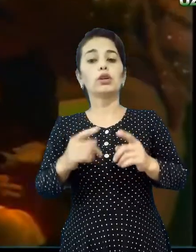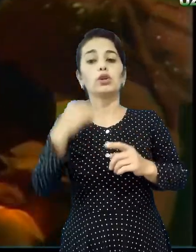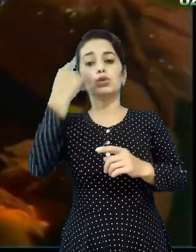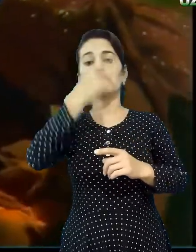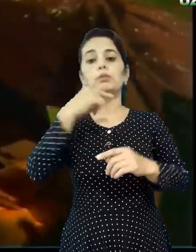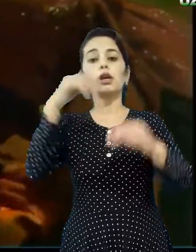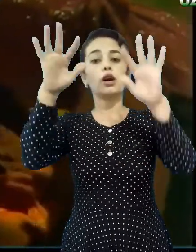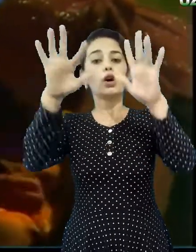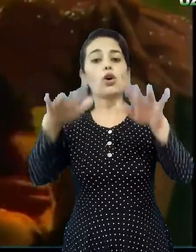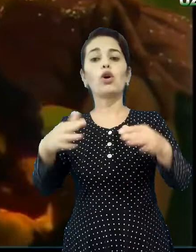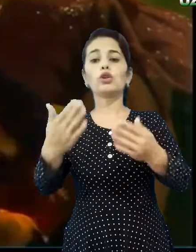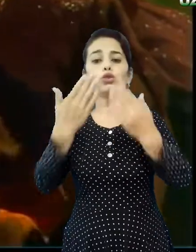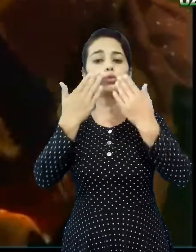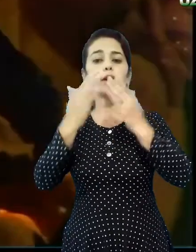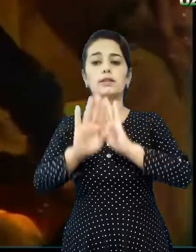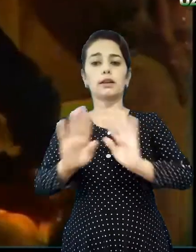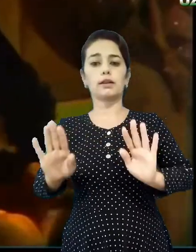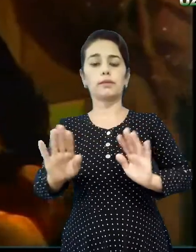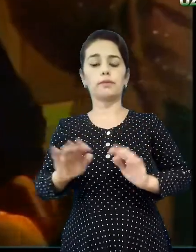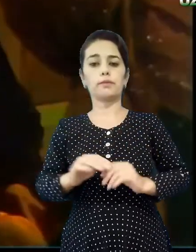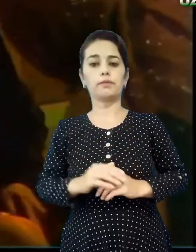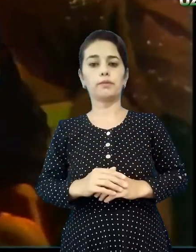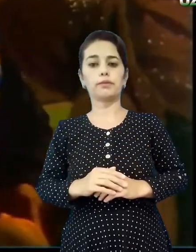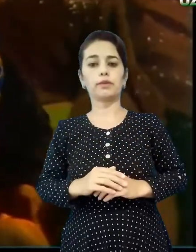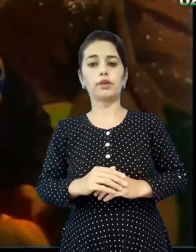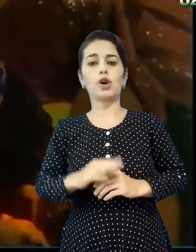Biroq yuzimga qor tushmasdi.